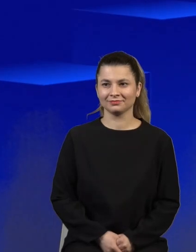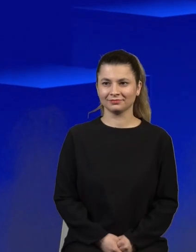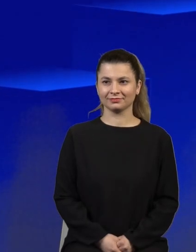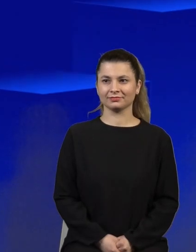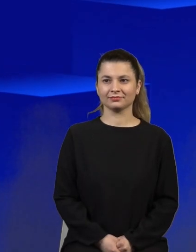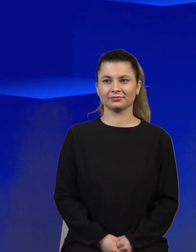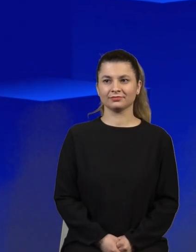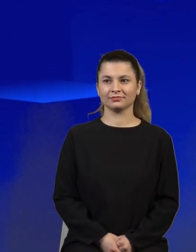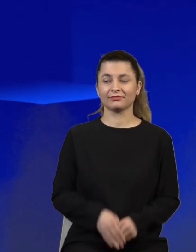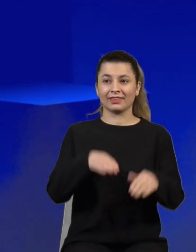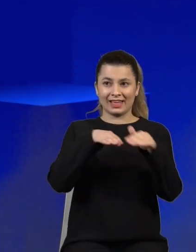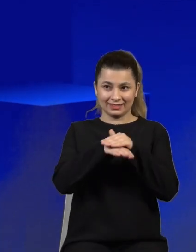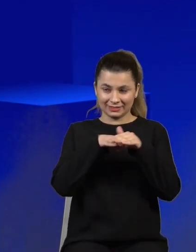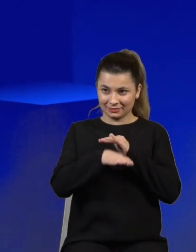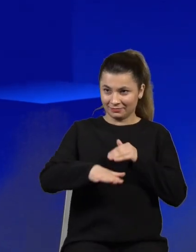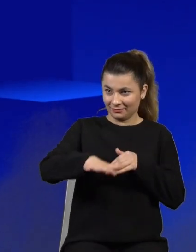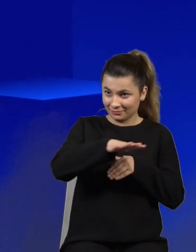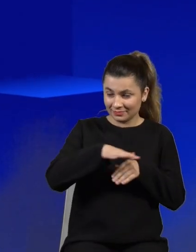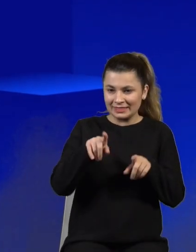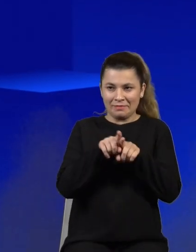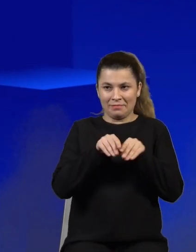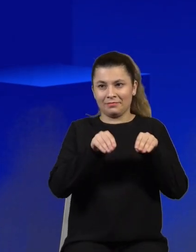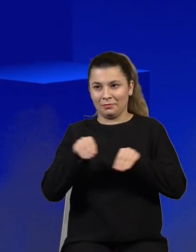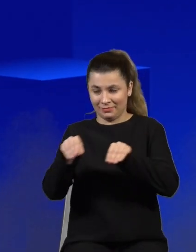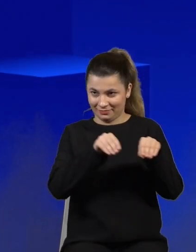dostępność terytorialna i mobilność.